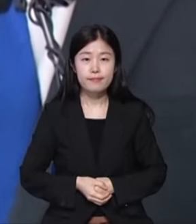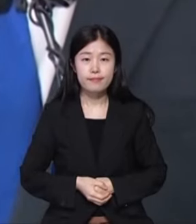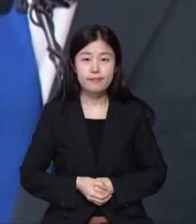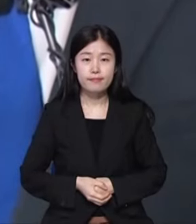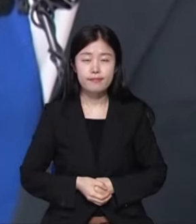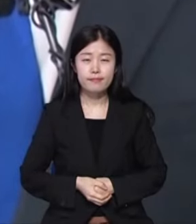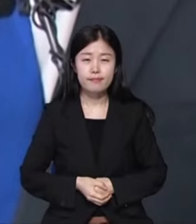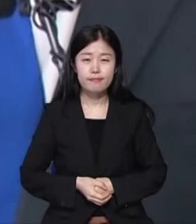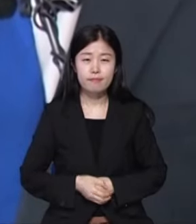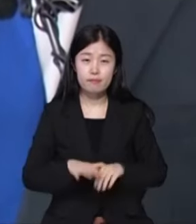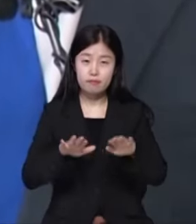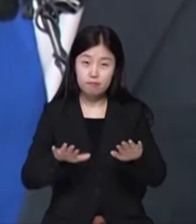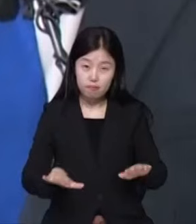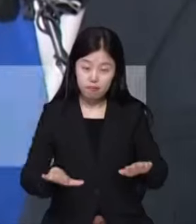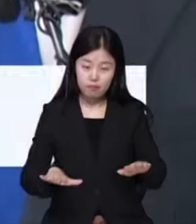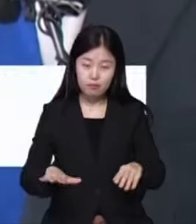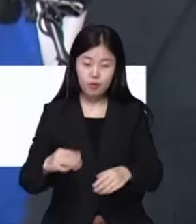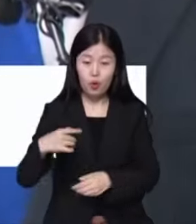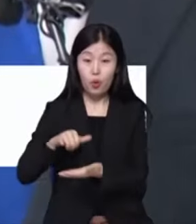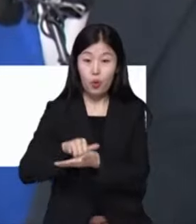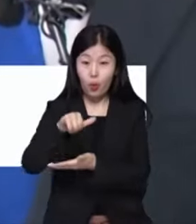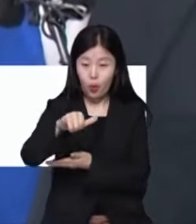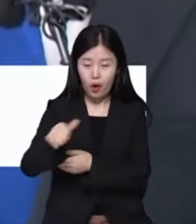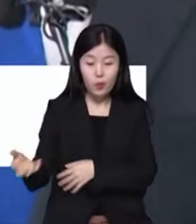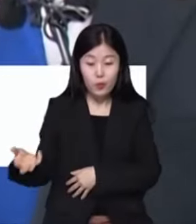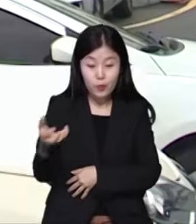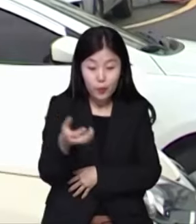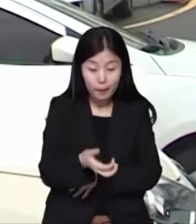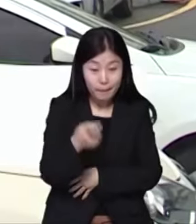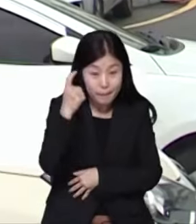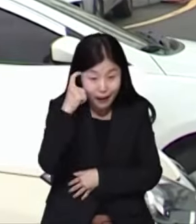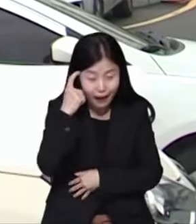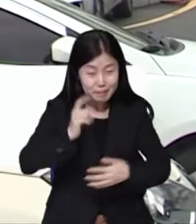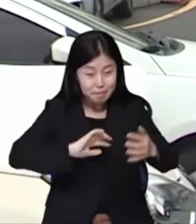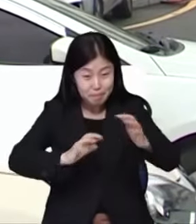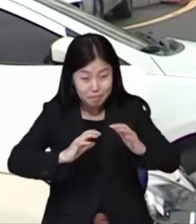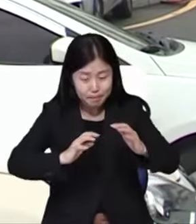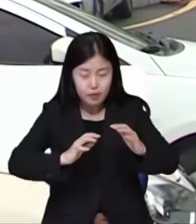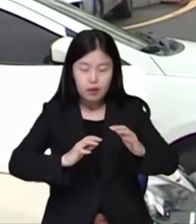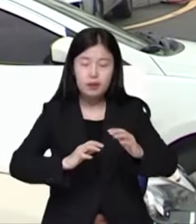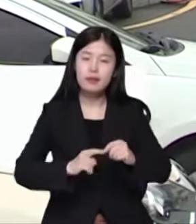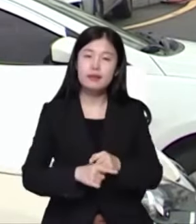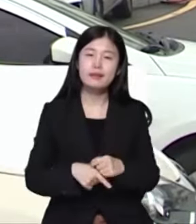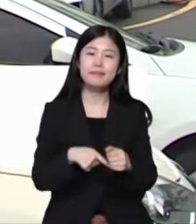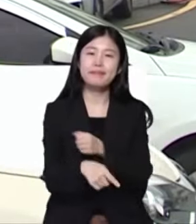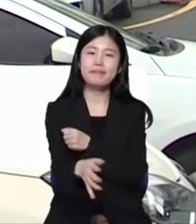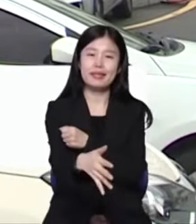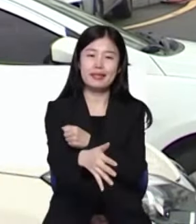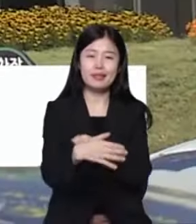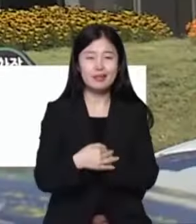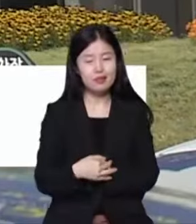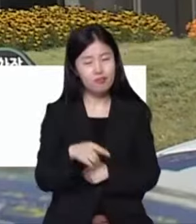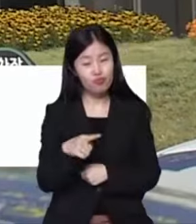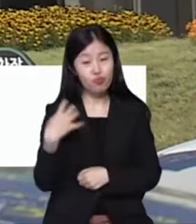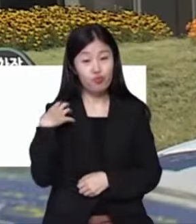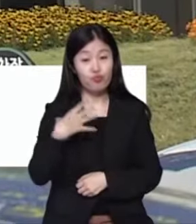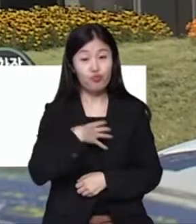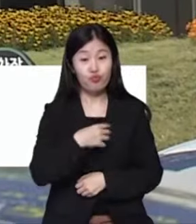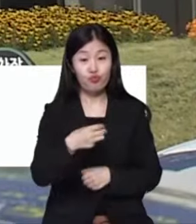결국 빈손으로 끝난 공항 통합 이전 3자 회동. 무한군이 처음부터 반대 입장을 밝히기 위한